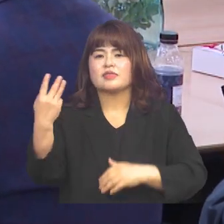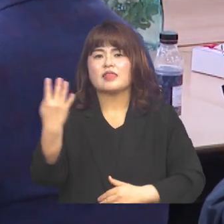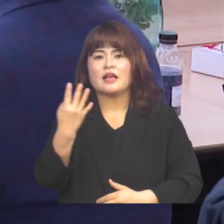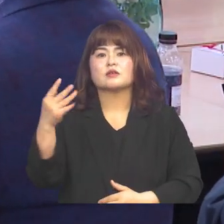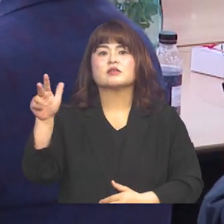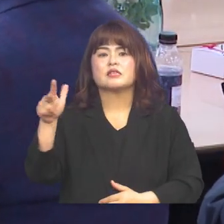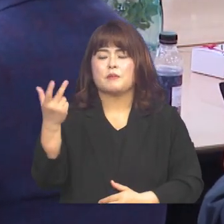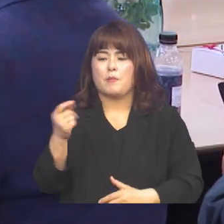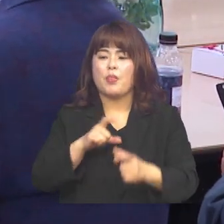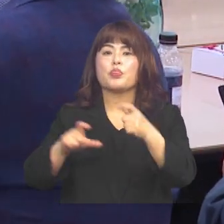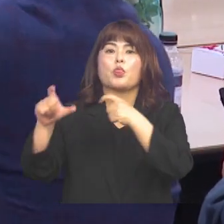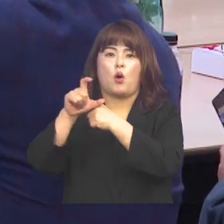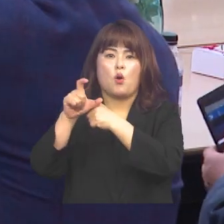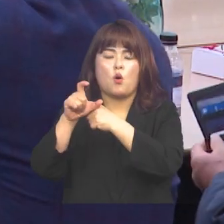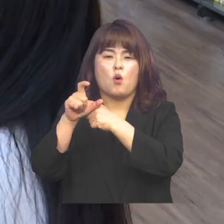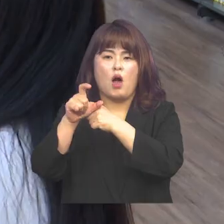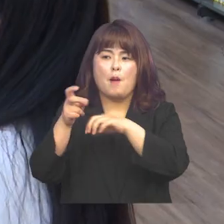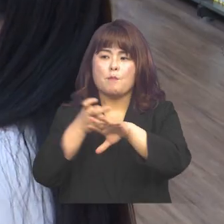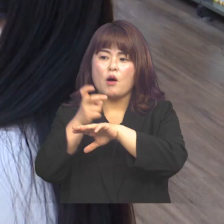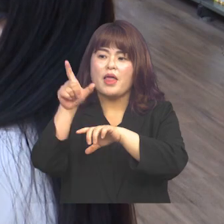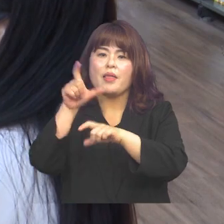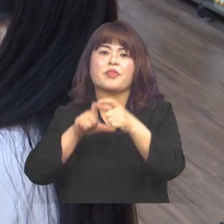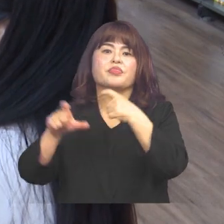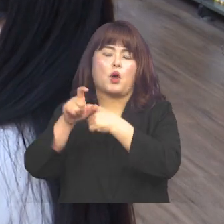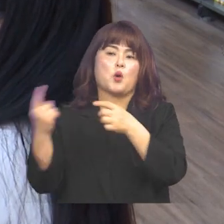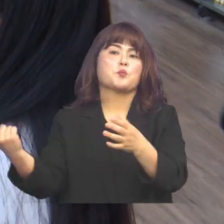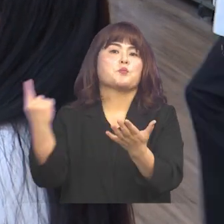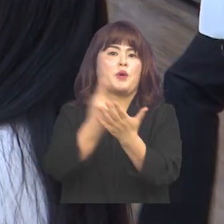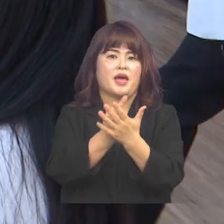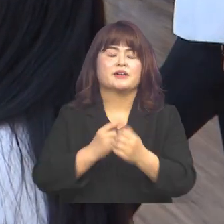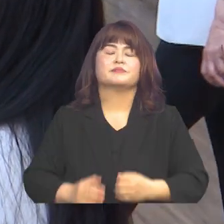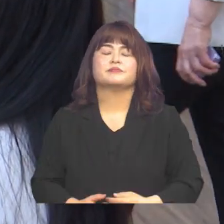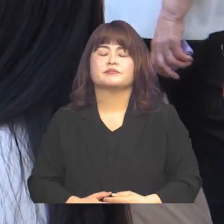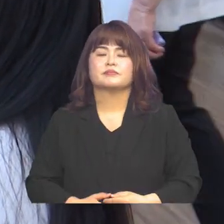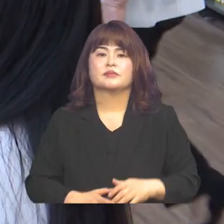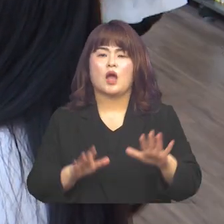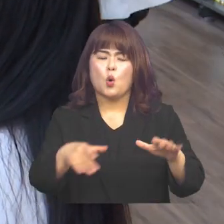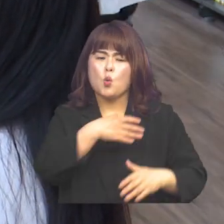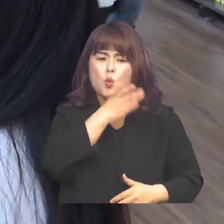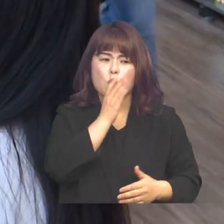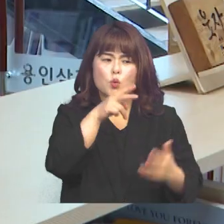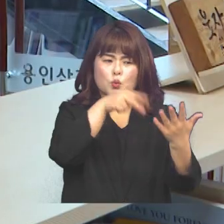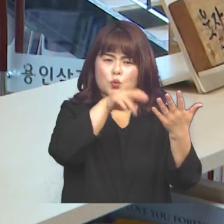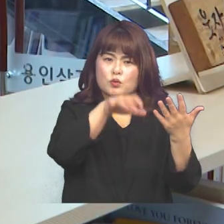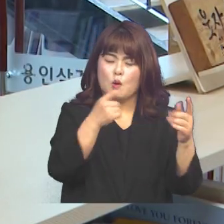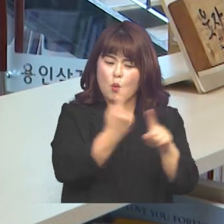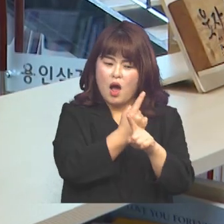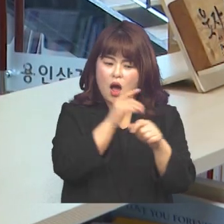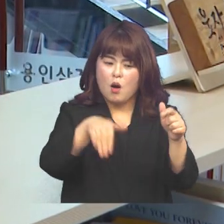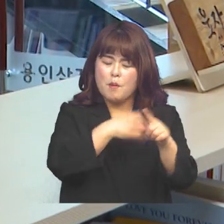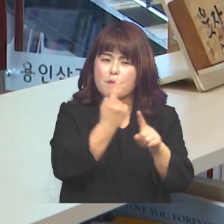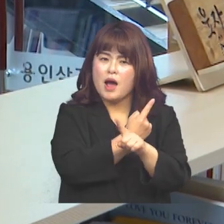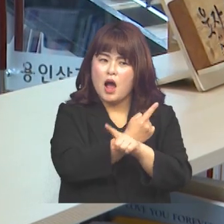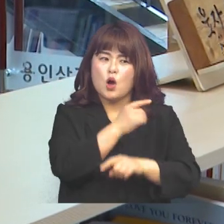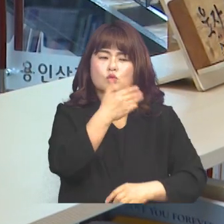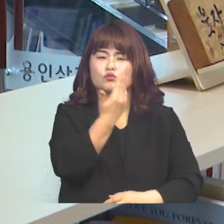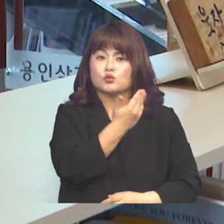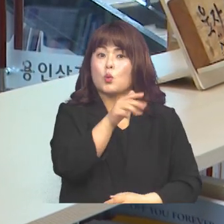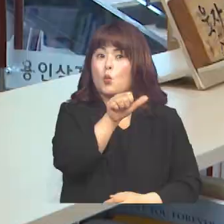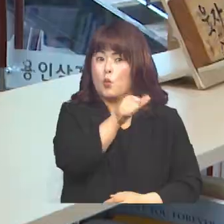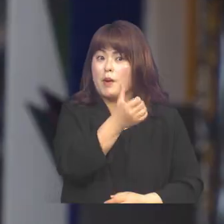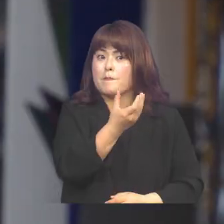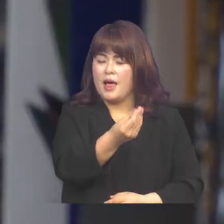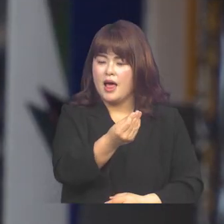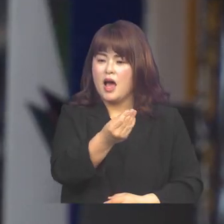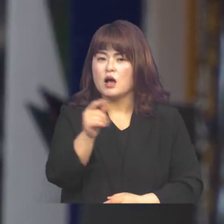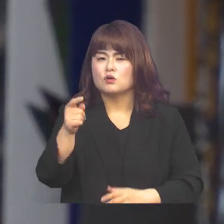올해도 4,700만 원을 추가해 통학버스 한 대를 증차했습니다. 또한 노후 도서관 환경 개선 등에